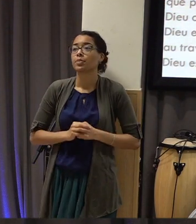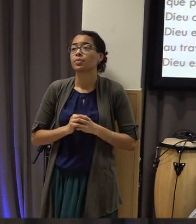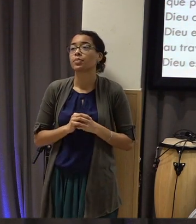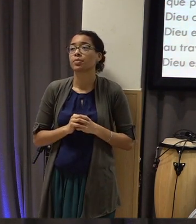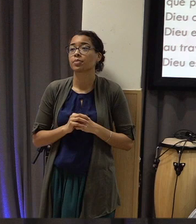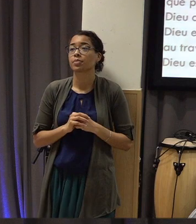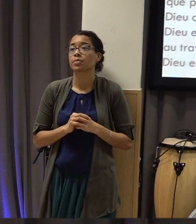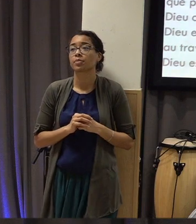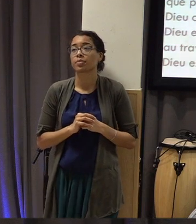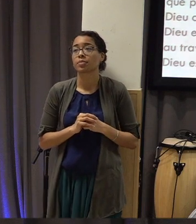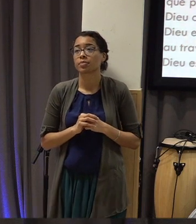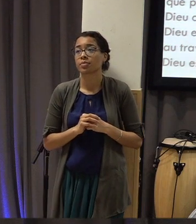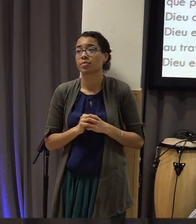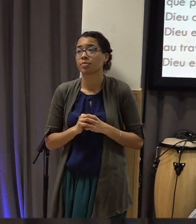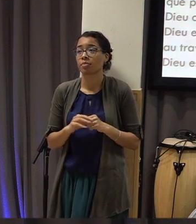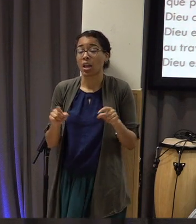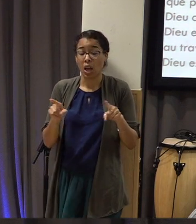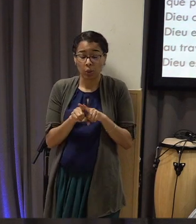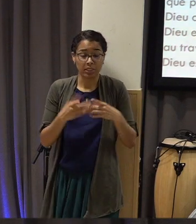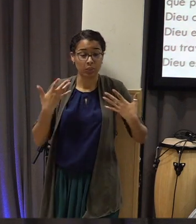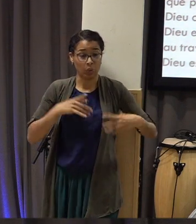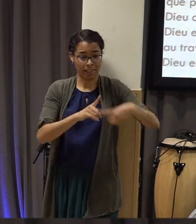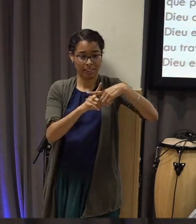Dieu est souverain sur son Église.